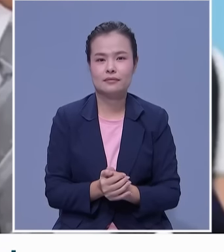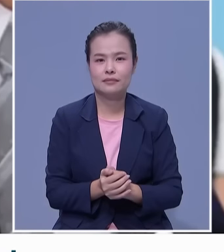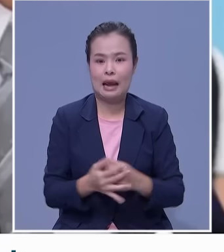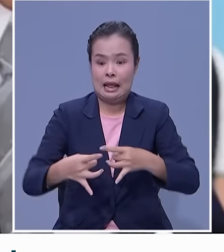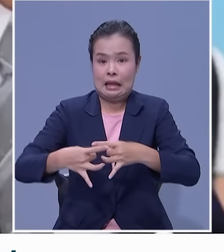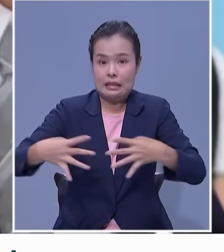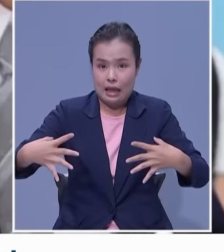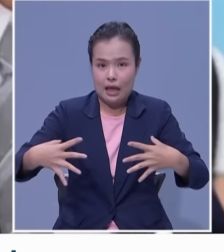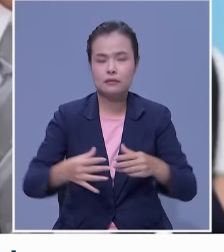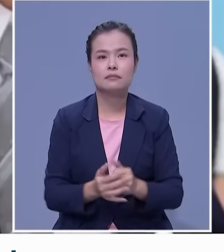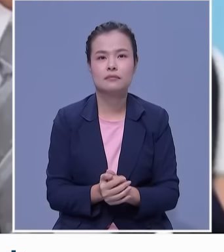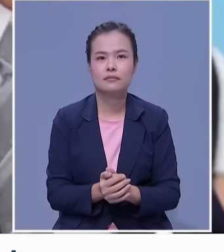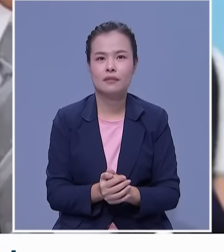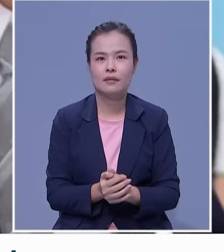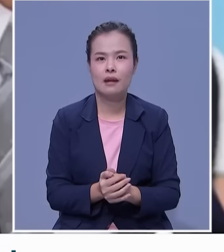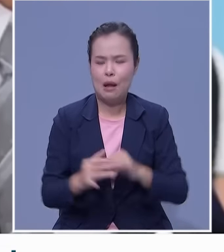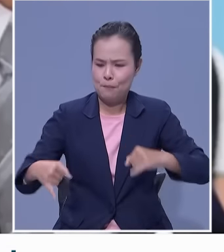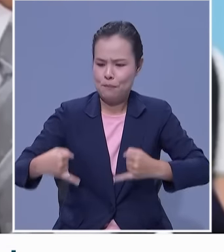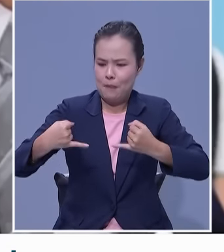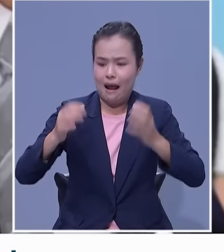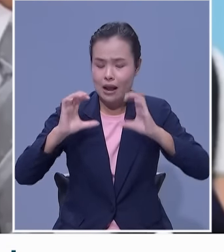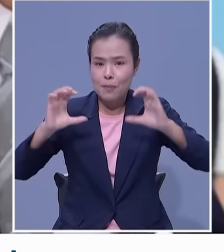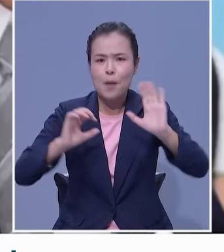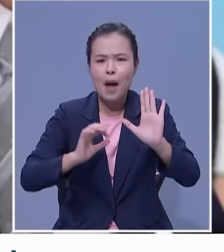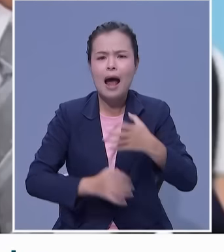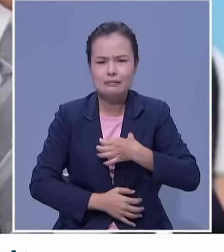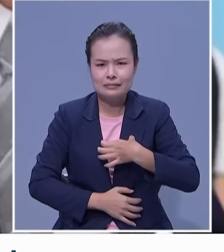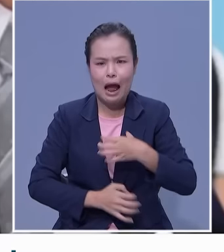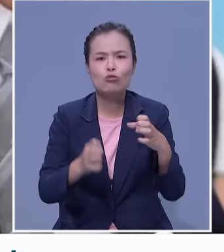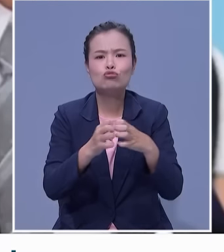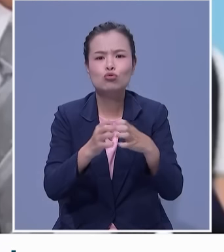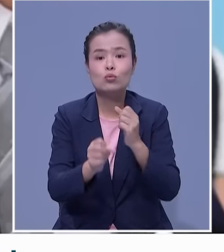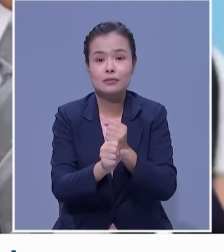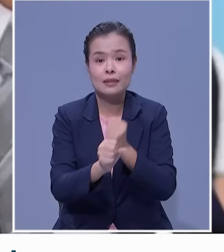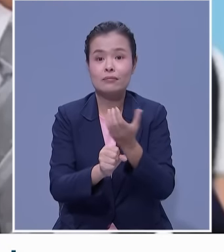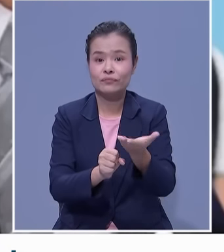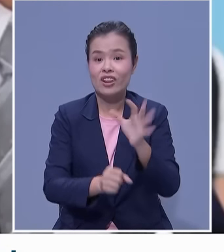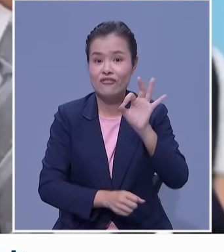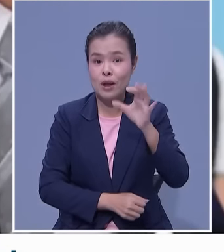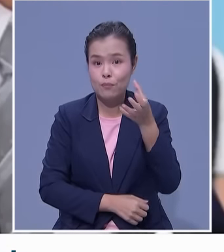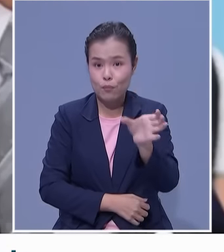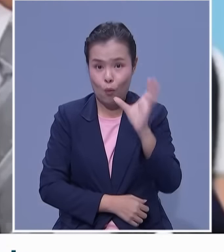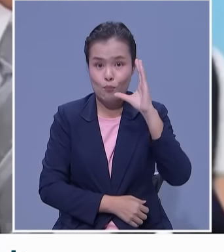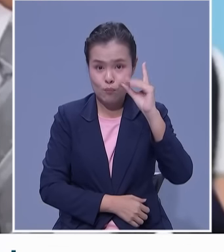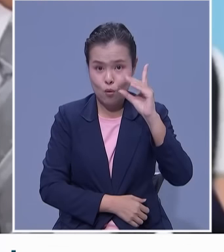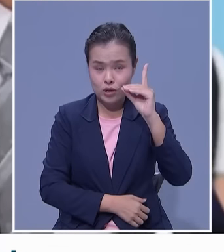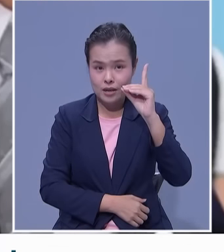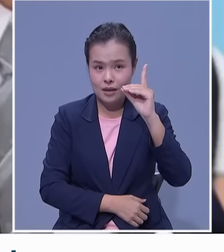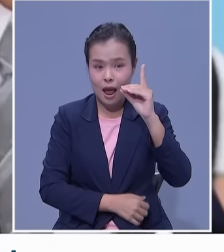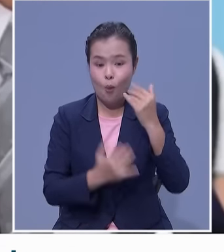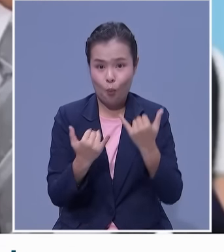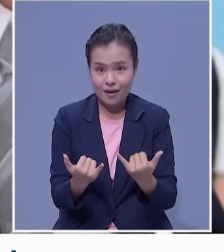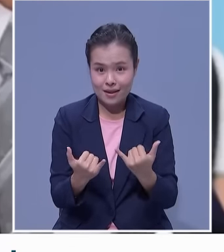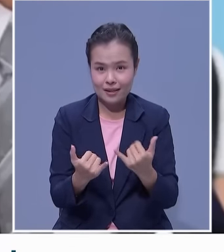ขัดแย้งครั้งนี้ด้วยคือไม่ได้อยู่ในฝ่ายค้านหรือรัฐบาลเลยนะแต่ขอแจมด้วยหน่อยโพสต์ Facebookเมื่อวานบอกว่าพรุ่งนี้หรือก็คือวันนี้